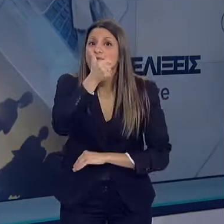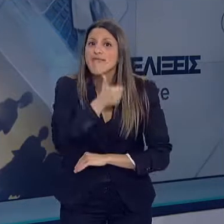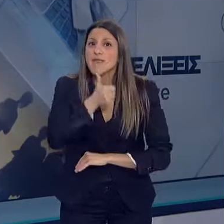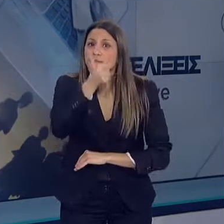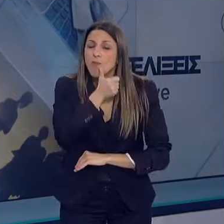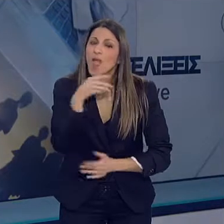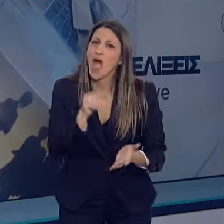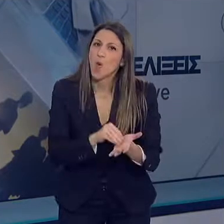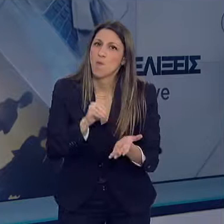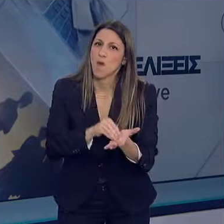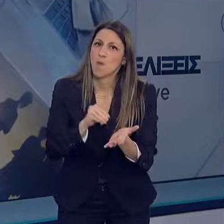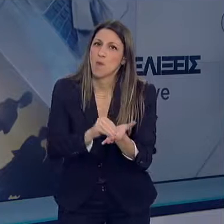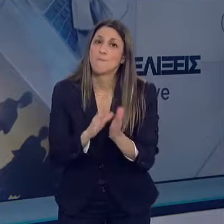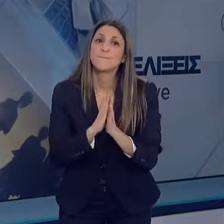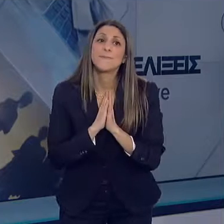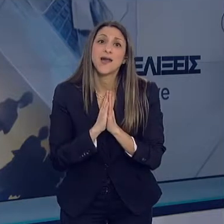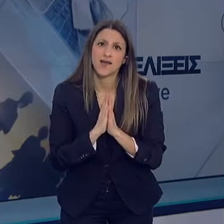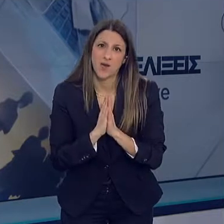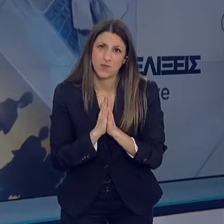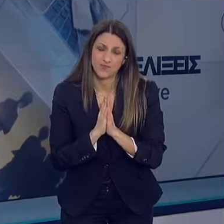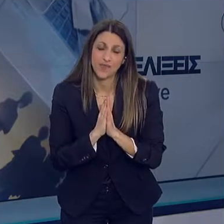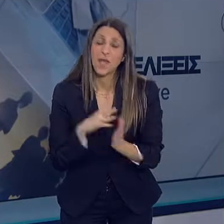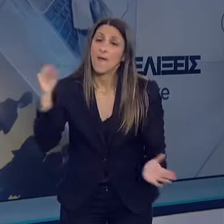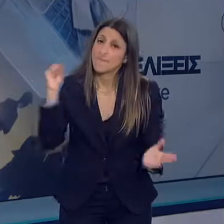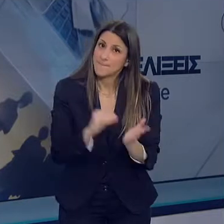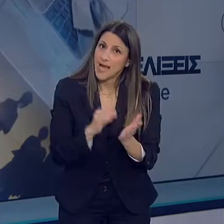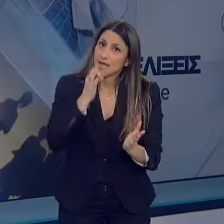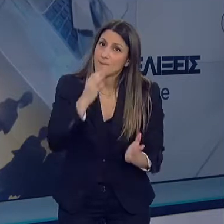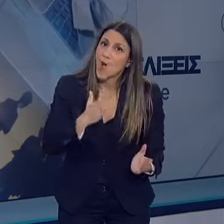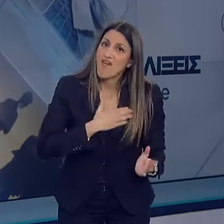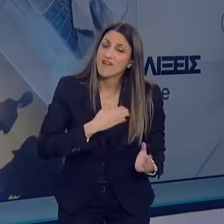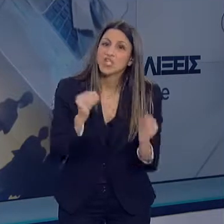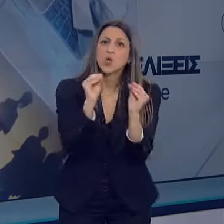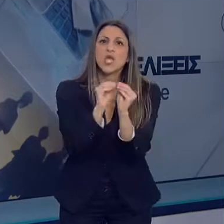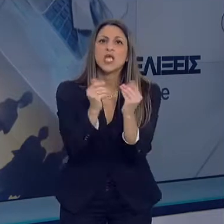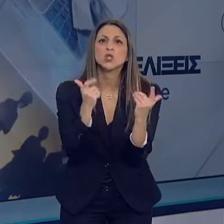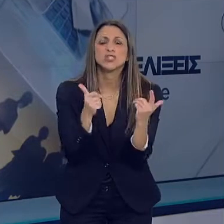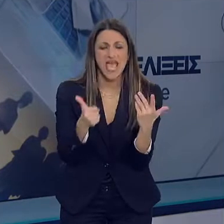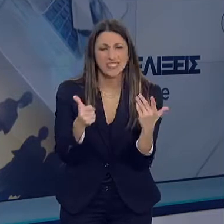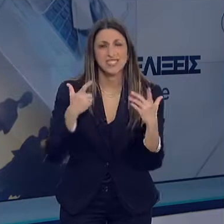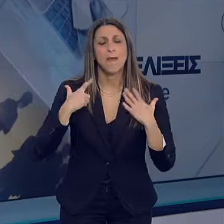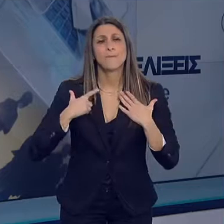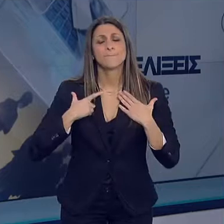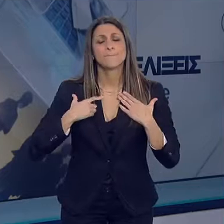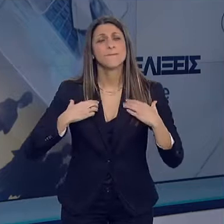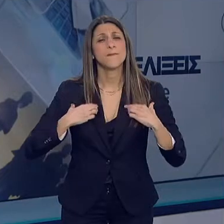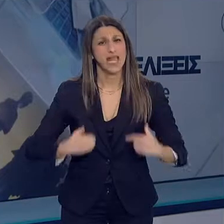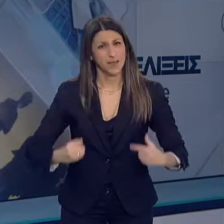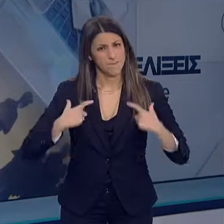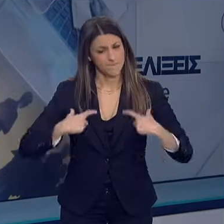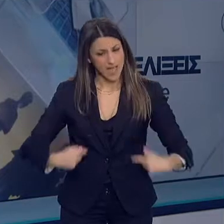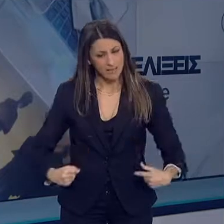αντέξουμε. Και εδώ θα ήθελα να ευχαριστήσω από τα βάθη της καρδιάς μου τα 26 μέλη της Επιτροπής Εμπειρογνωμόνων, έναν προς